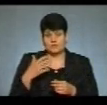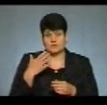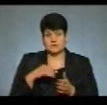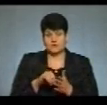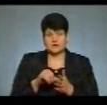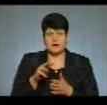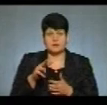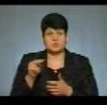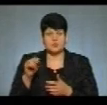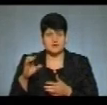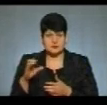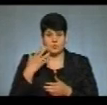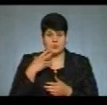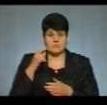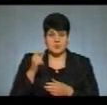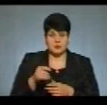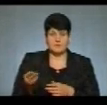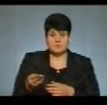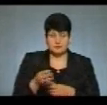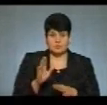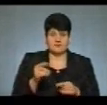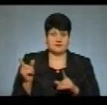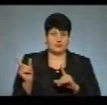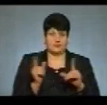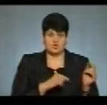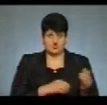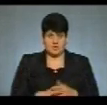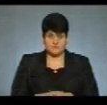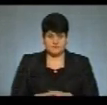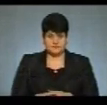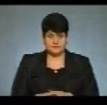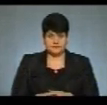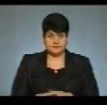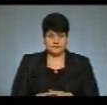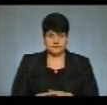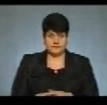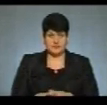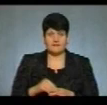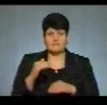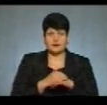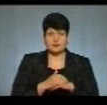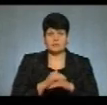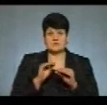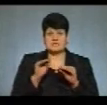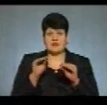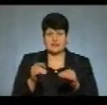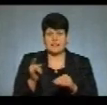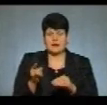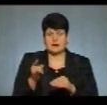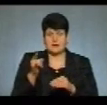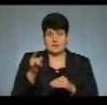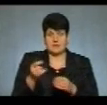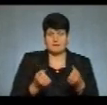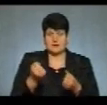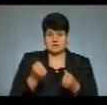участю МЧС вже коли приїхали, тоді підсипали, вони всі повиїжджали. Звечора там понаставляли машин, машина приїхала